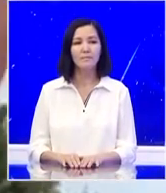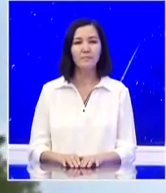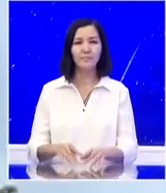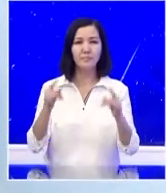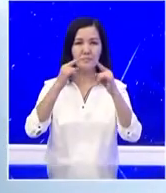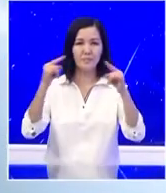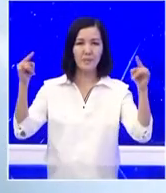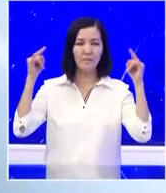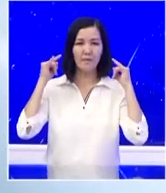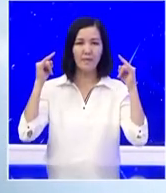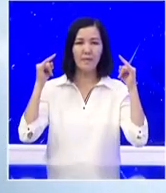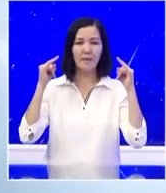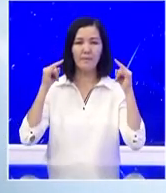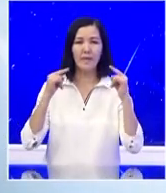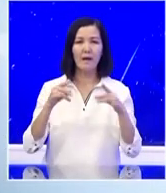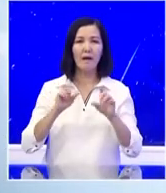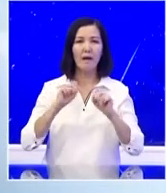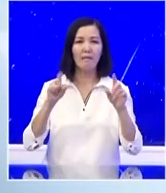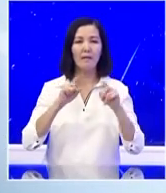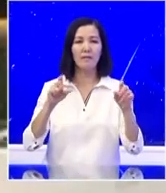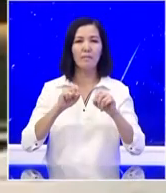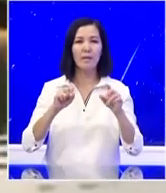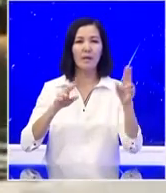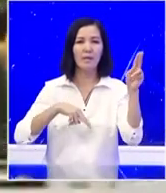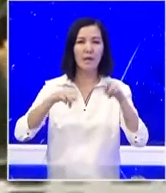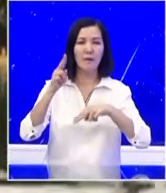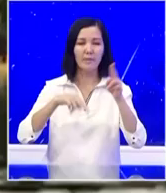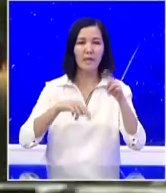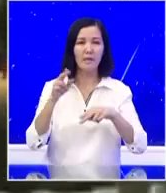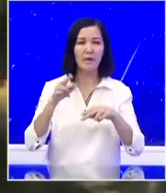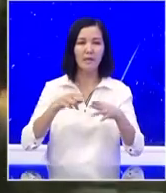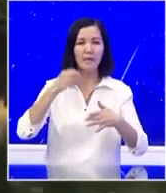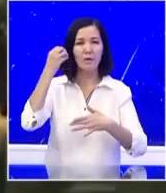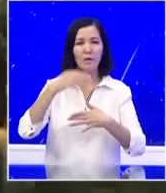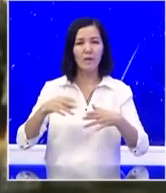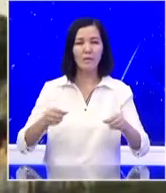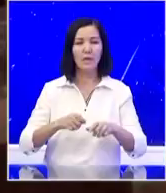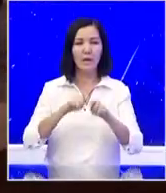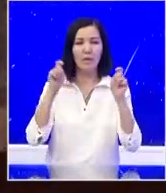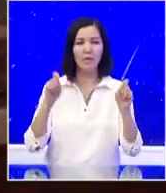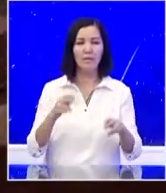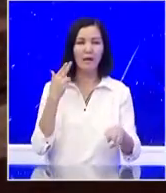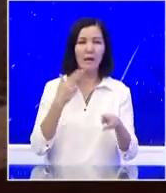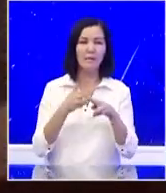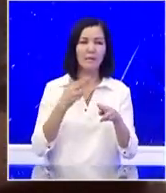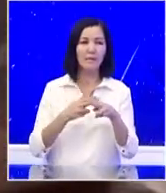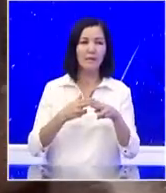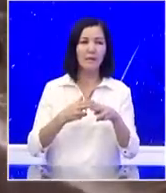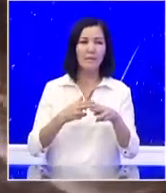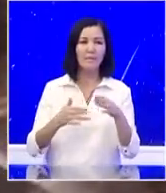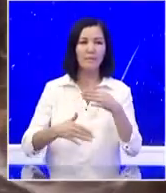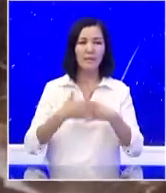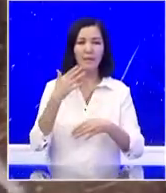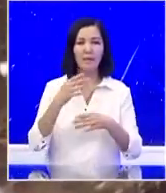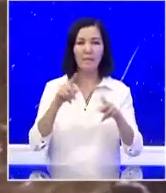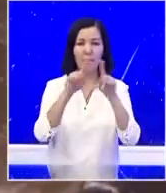Вьетнамда алтынмен қапталған қонақ үй ашылды. Ол ел астанасы Ханойда бой көтерді. Асыл металмен қапталған мұндай 5 жұлдызды